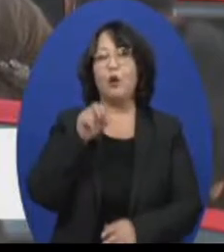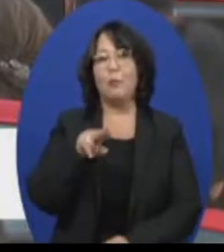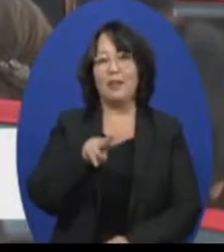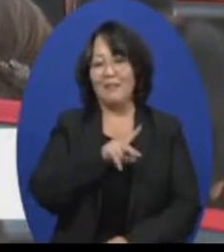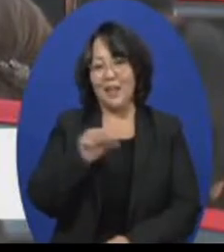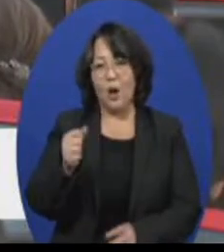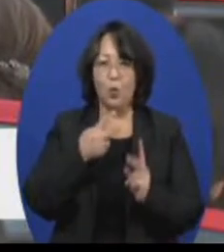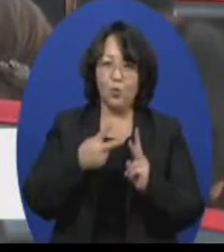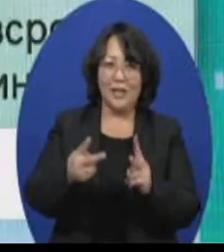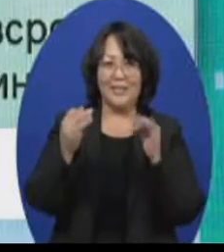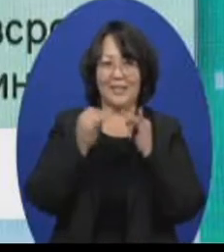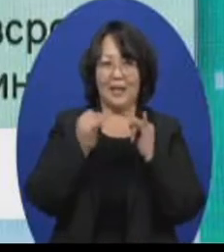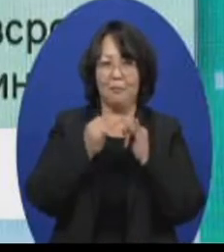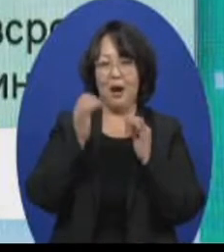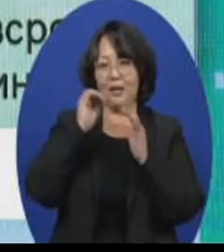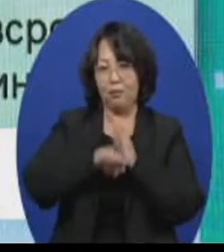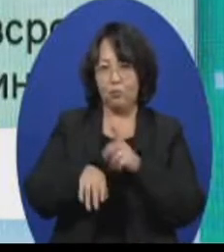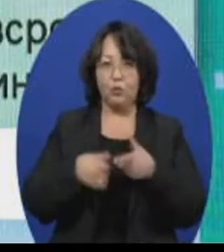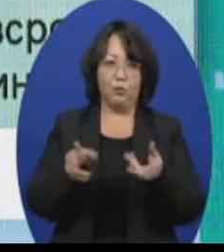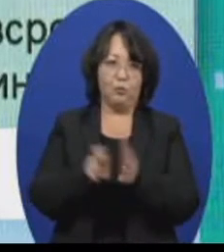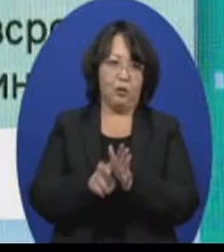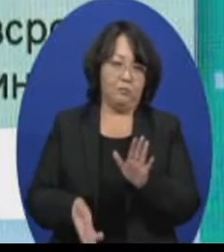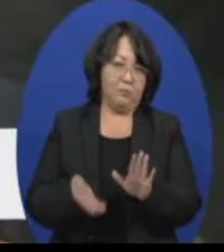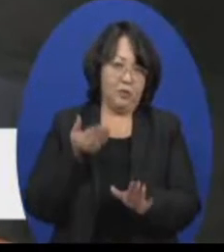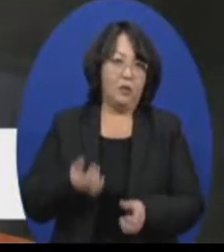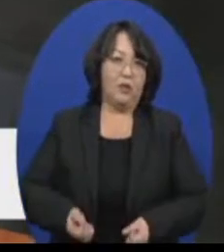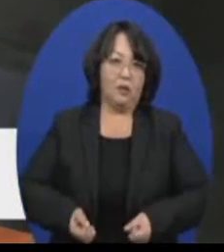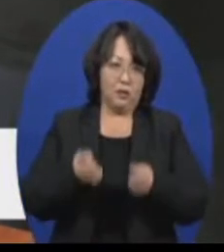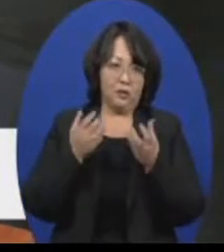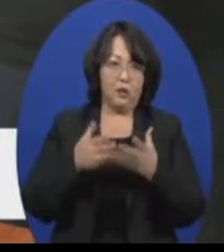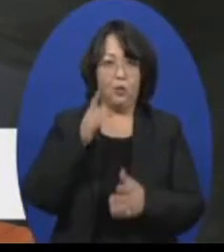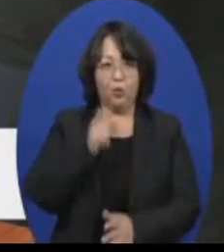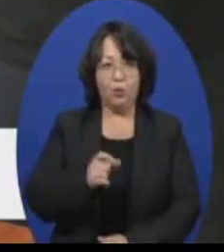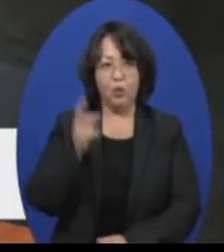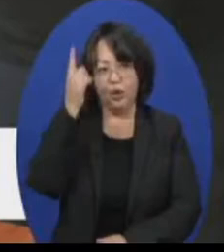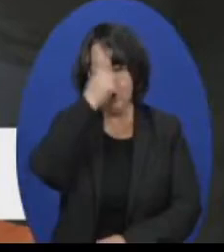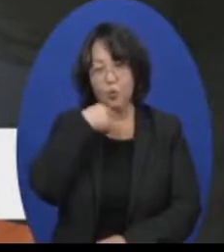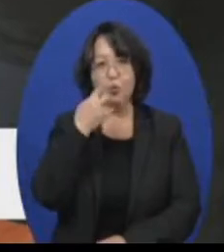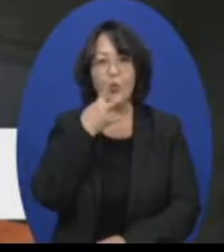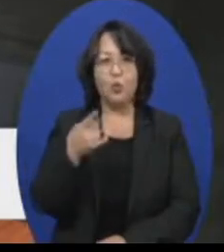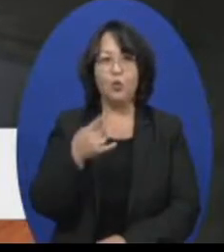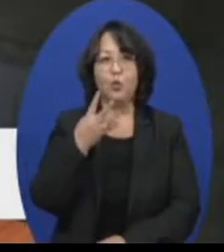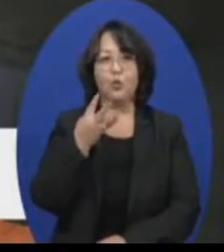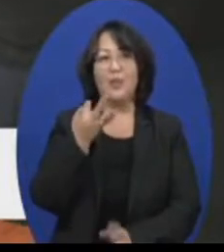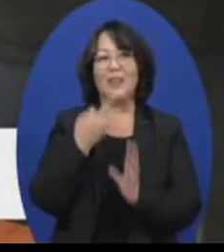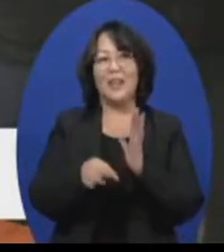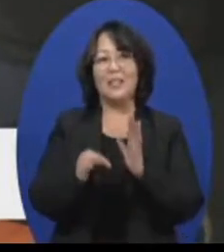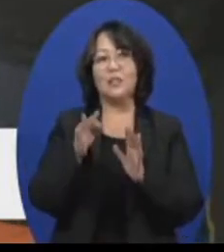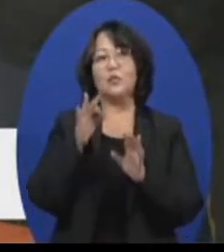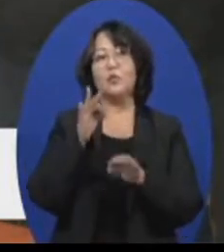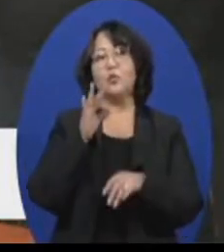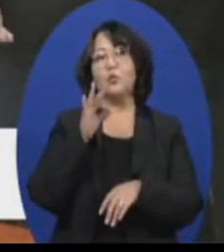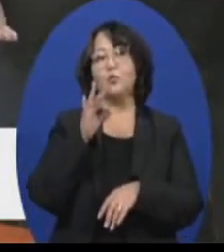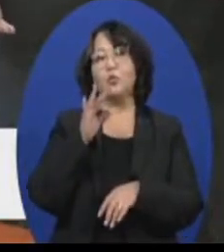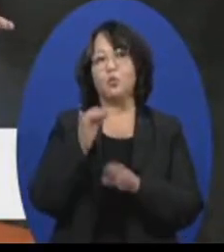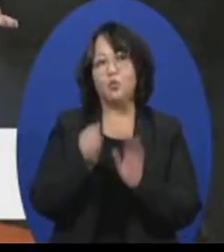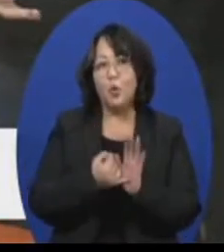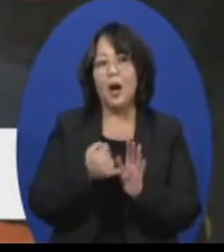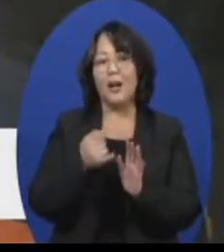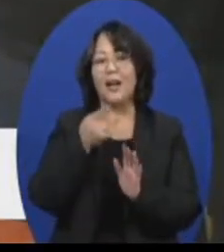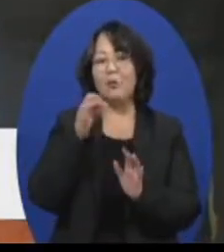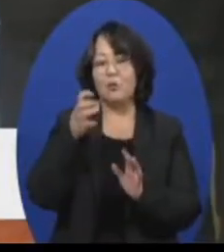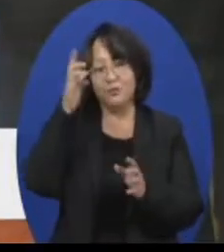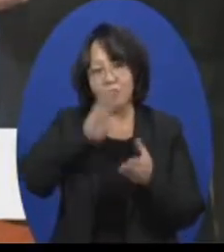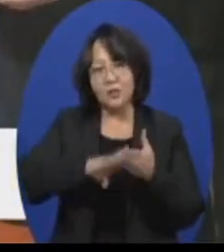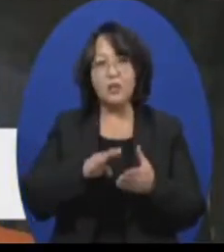шатны үйлчлэгийг цахимаар үзүүлэх боломжтой болсон гэдгийг харуулж байгаа. Хүний нүрийг 486 цагаар таньж байгаа 3-р хэмжээстэр. Тэгэхээр бага ангийн хүүхдүүд жишээ